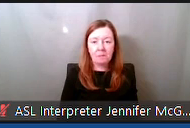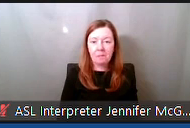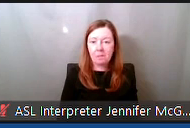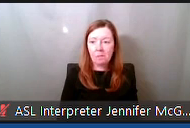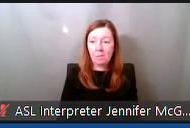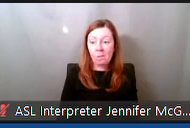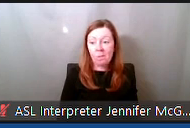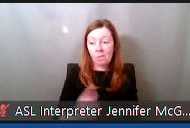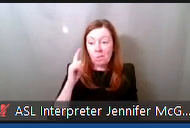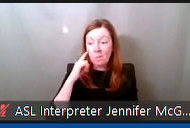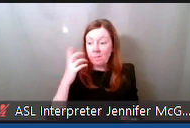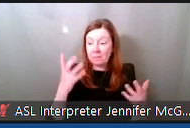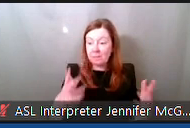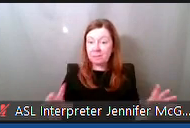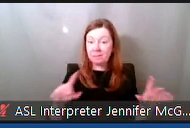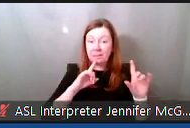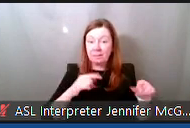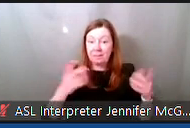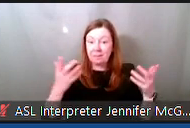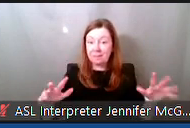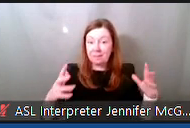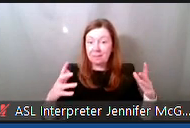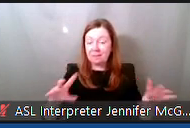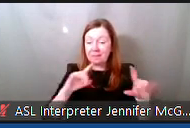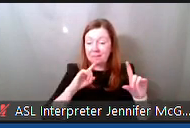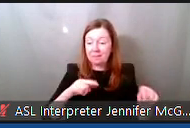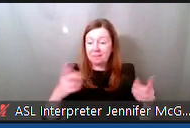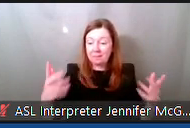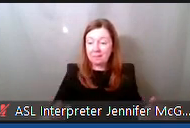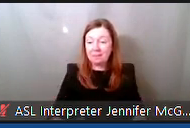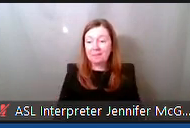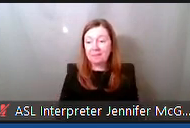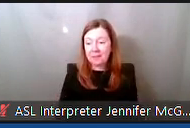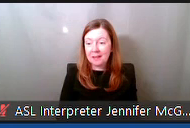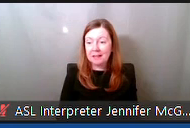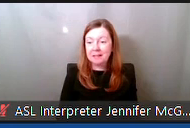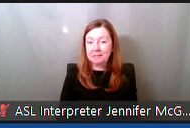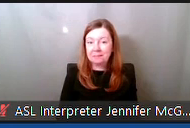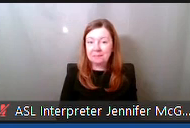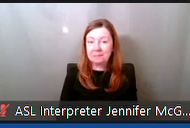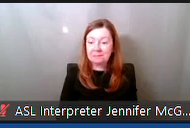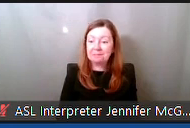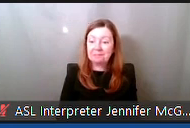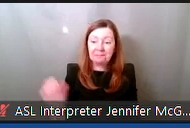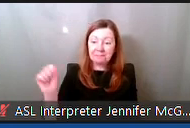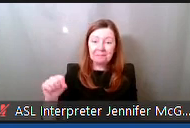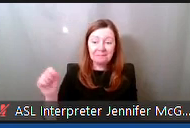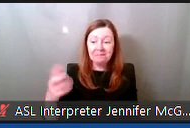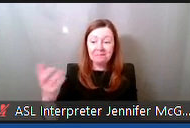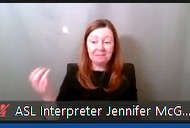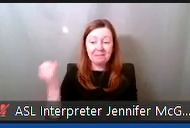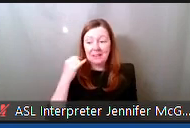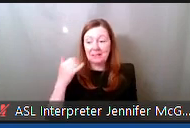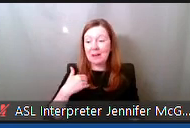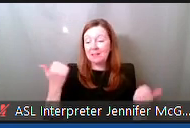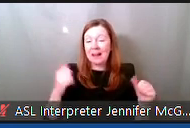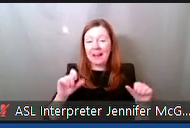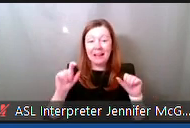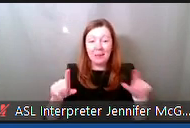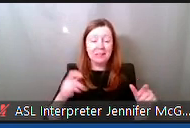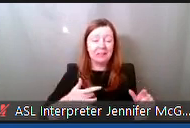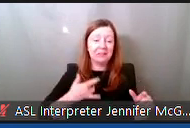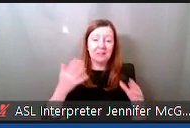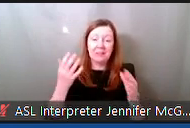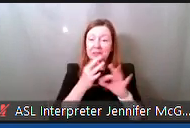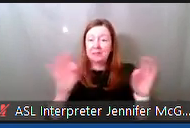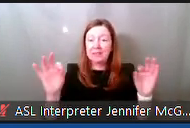I think they are all being answered. 我看所有的问题已经回答了。好，如果你们